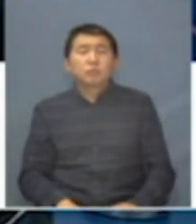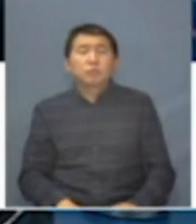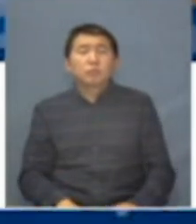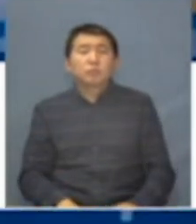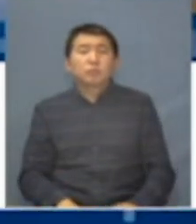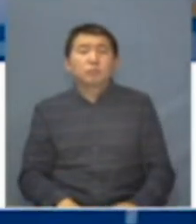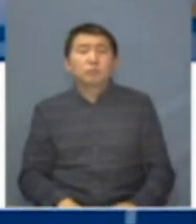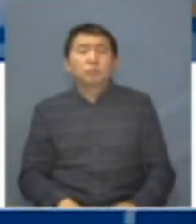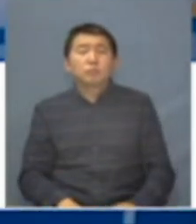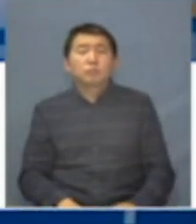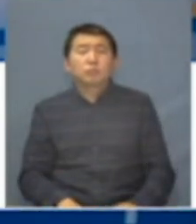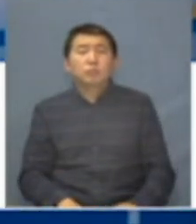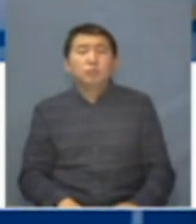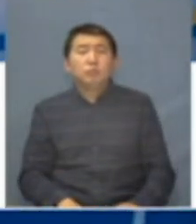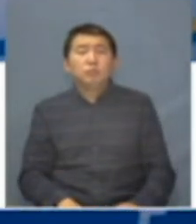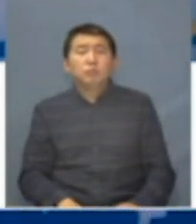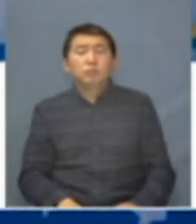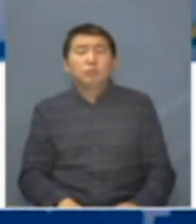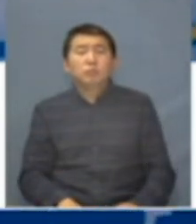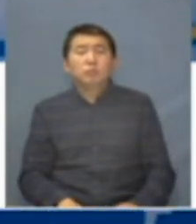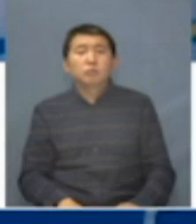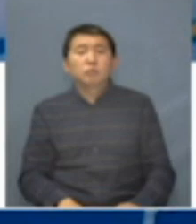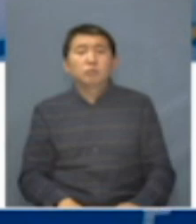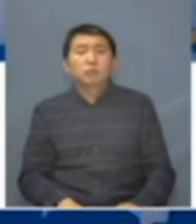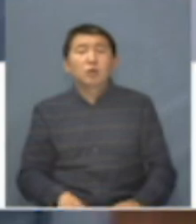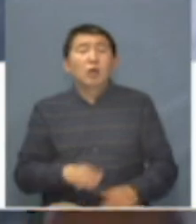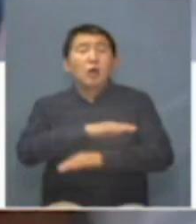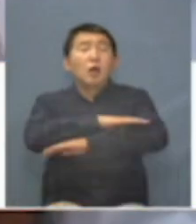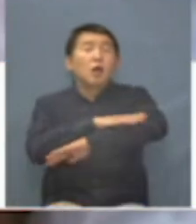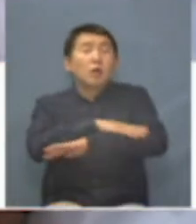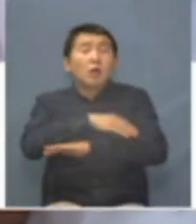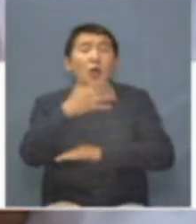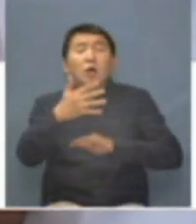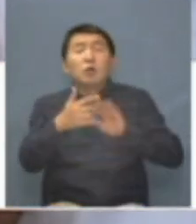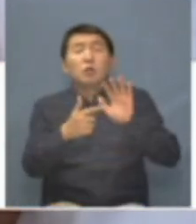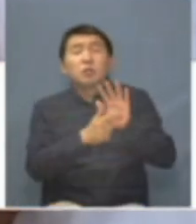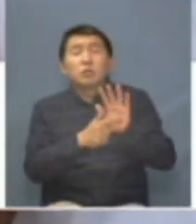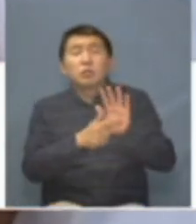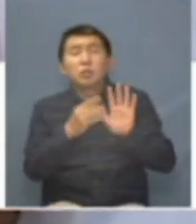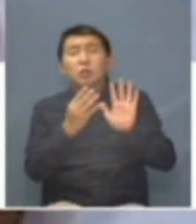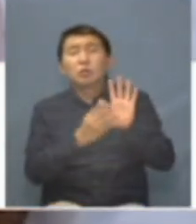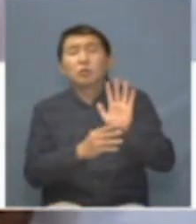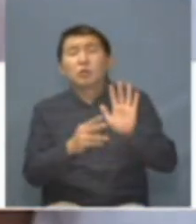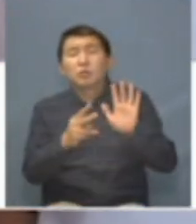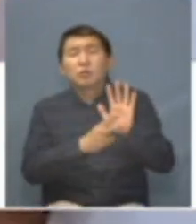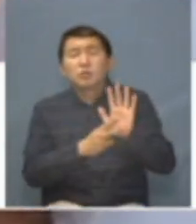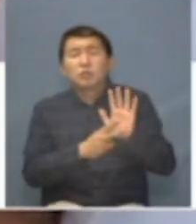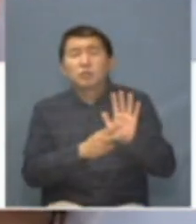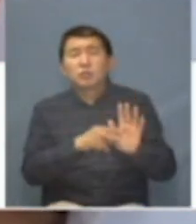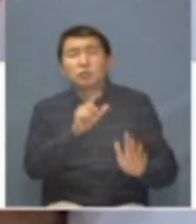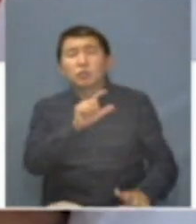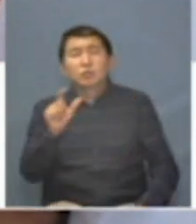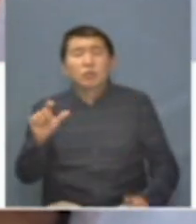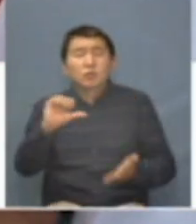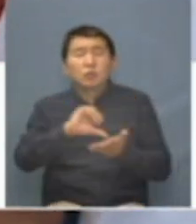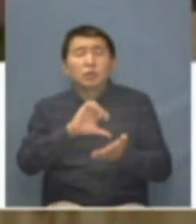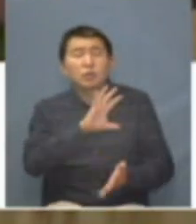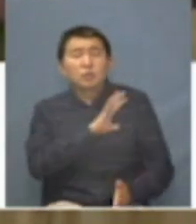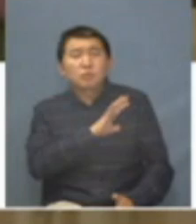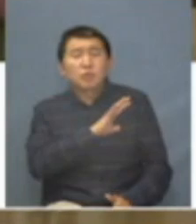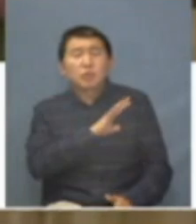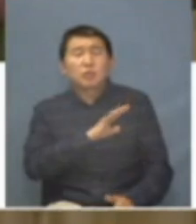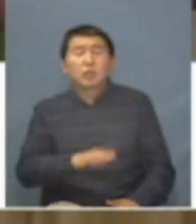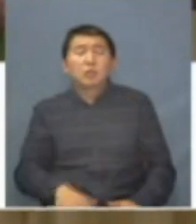спорттың соңында жүремін. Тартысты бәсекеге еркін күрестен 57 келіден 97 келіге дейінгі салмақ дәрежесінде боз